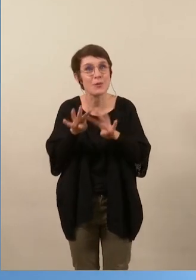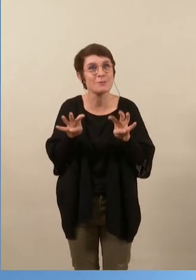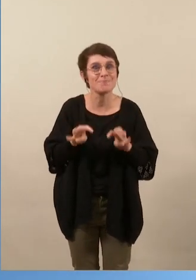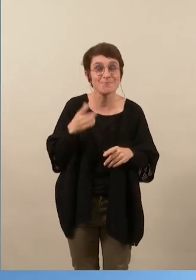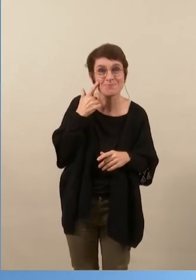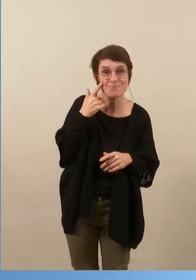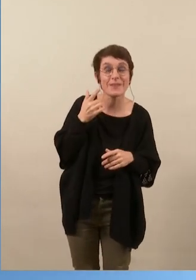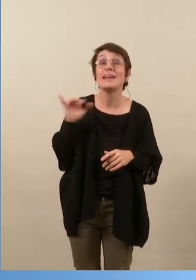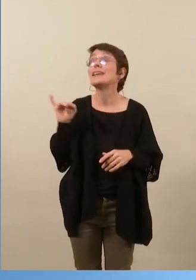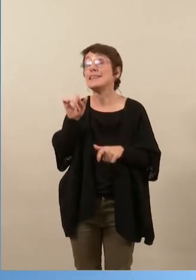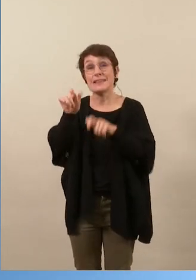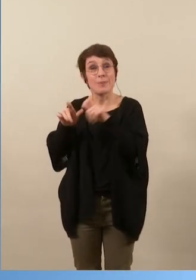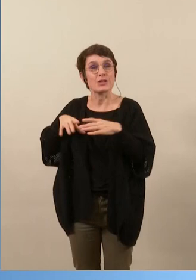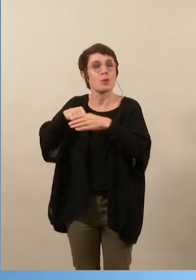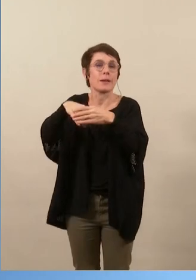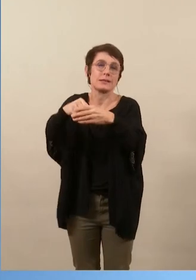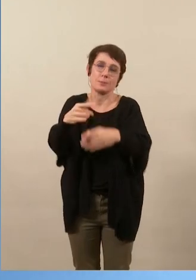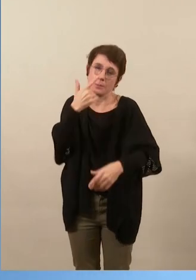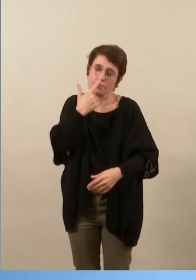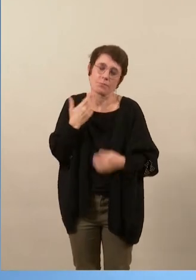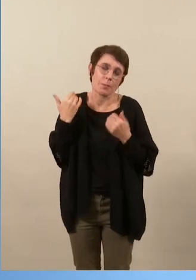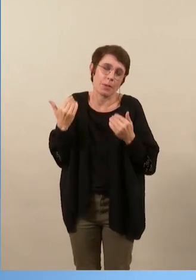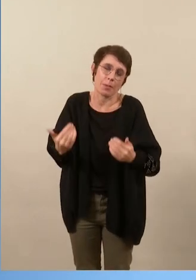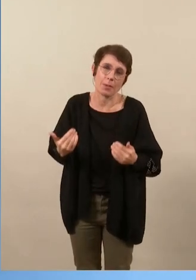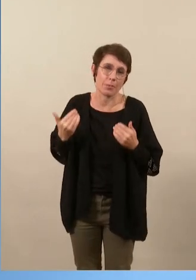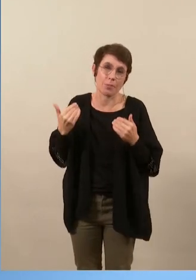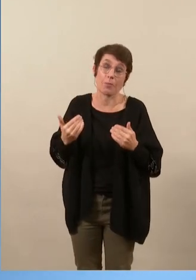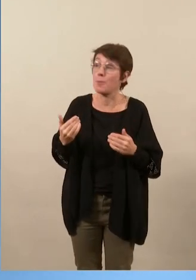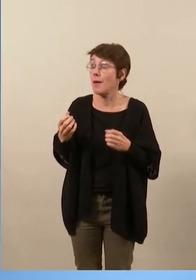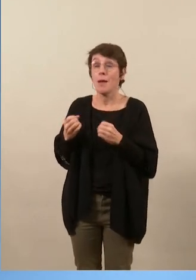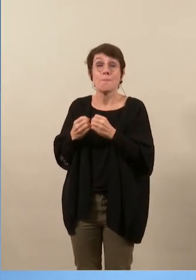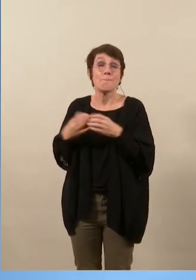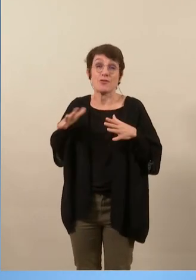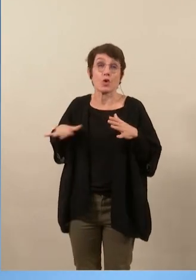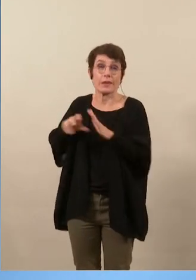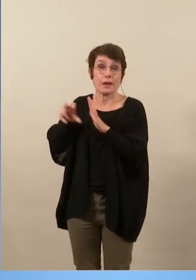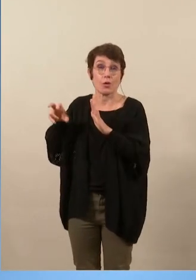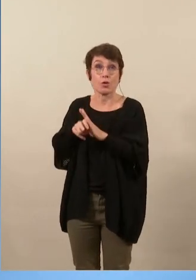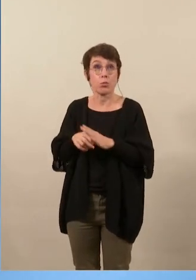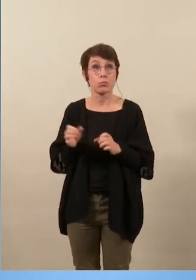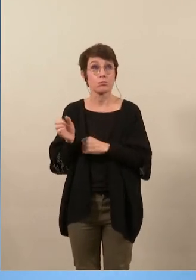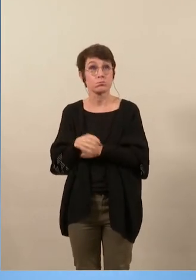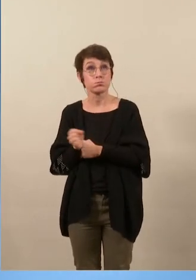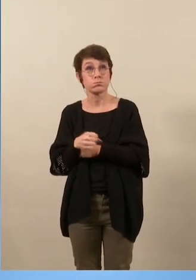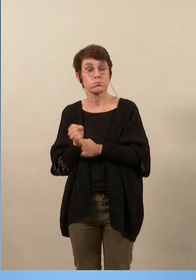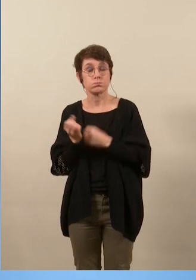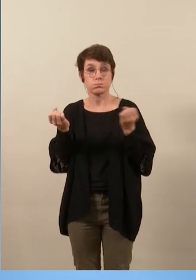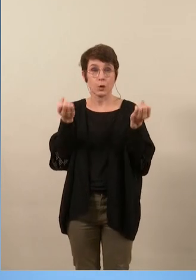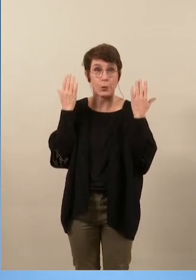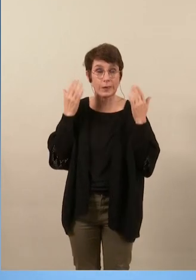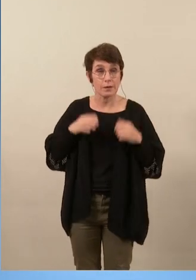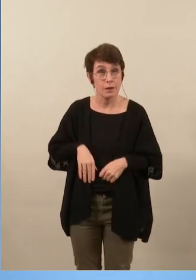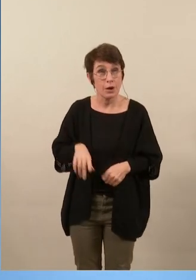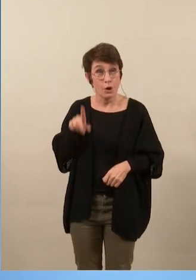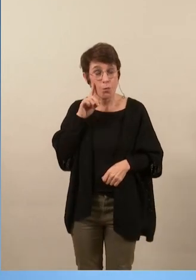participation citoyenne aux avant-postes et l'immense majorité des grenoblois qui n'en auront que faire parce qu'ils attendent de leur